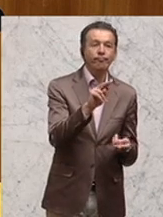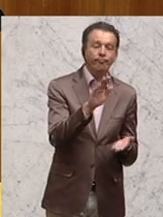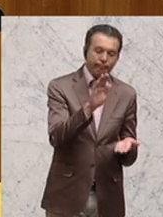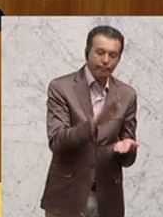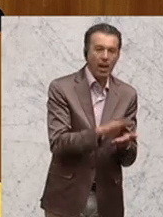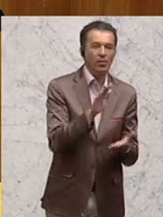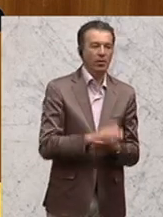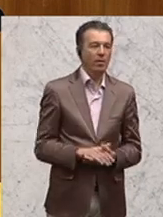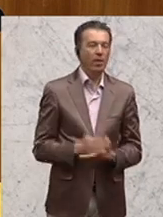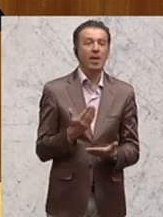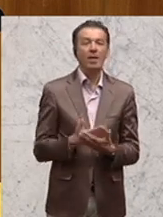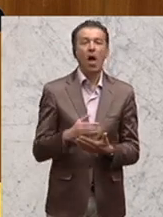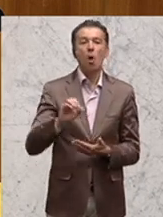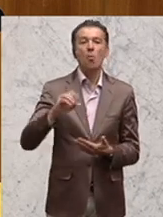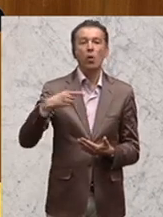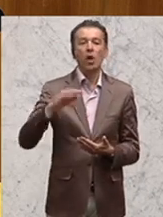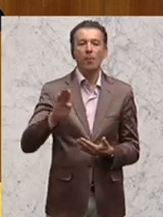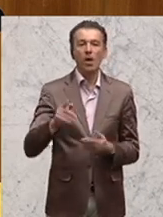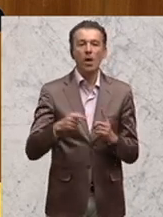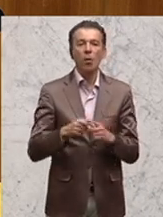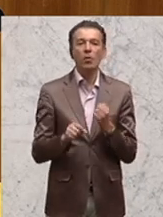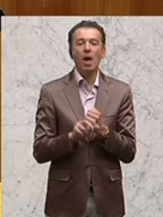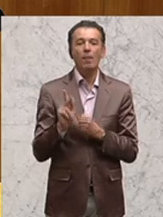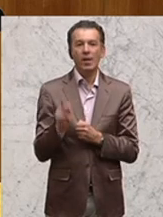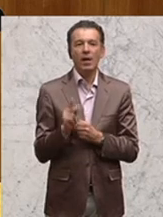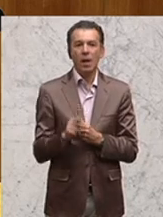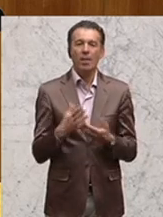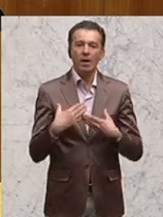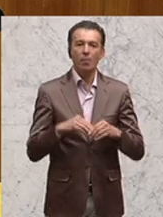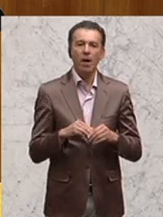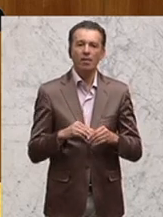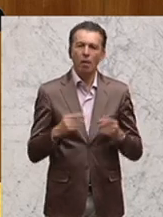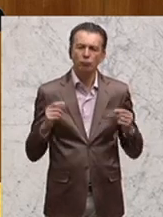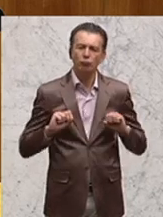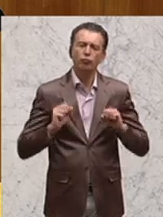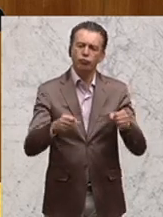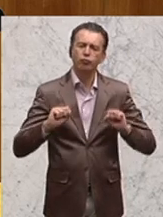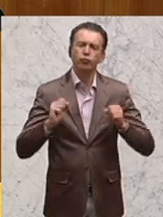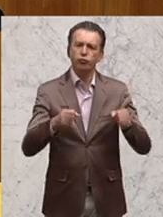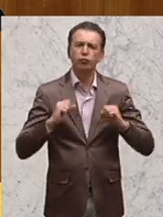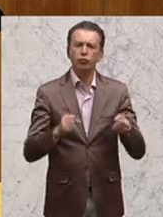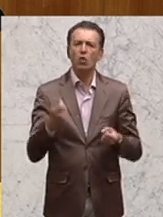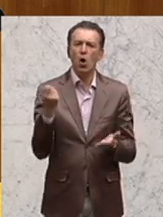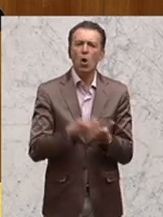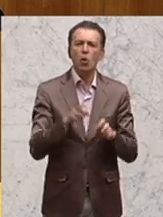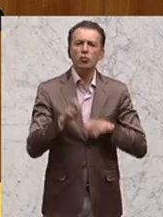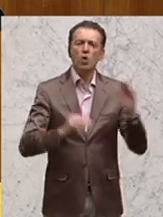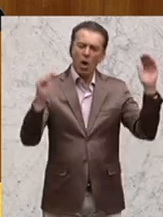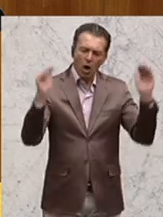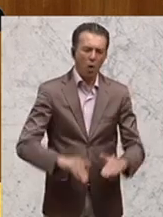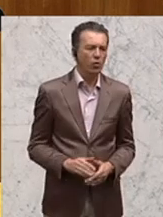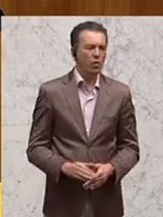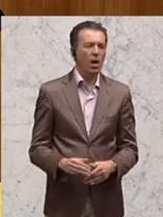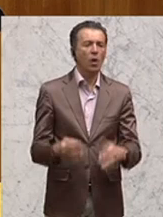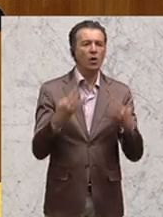ÖGB und die Arbeiterkammer gemeinsam die Kampagne Lohnsteuer runter gestartet und 900.000, es war